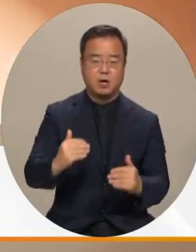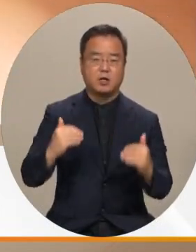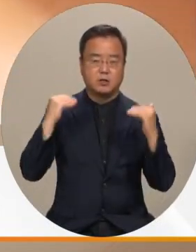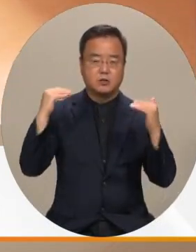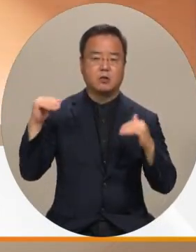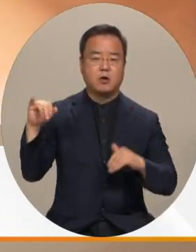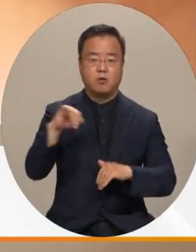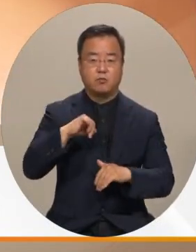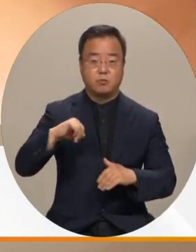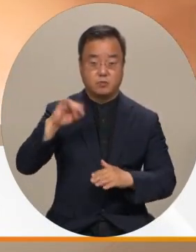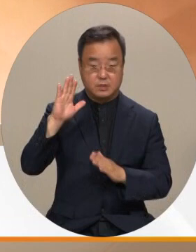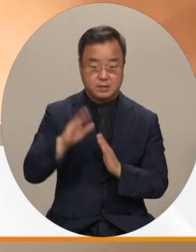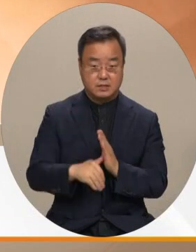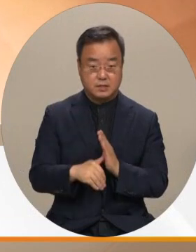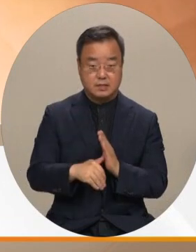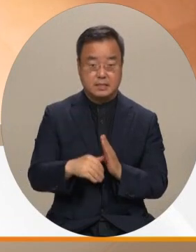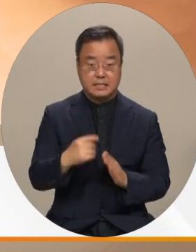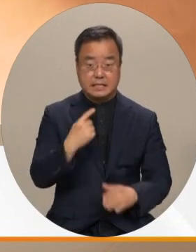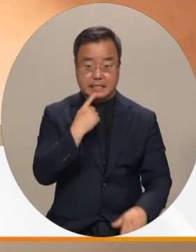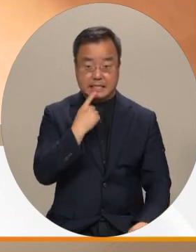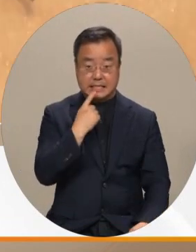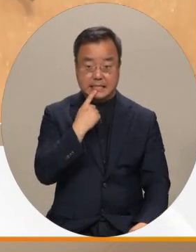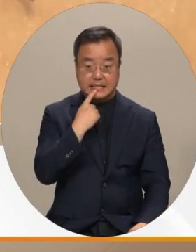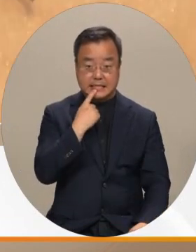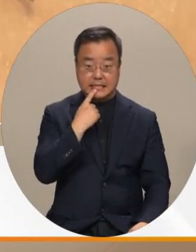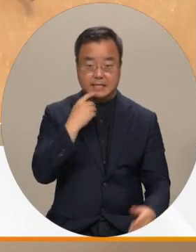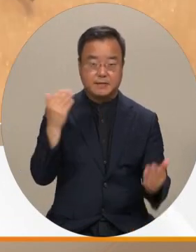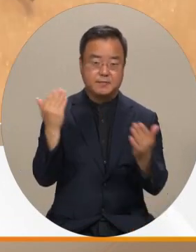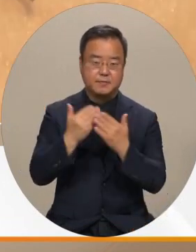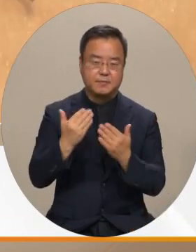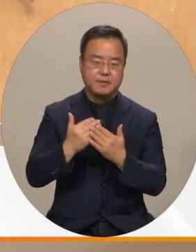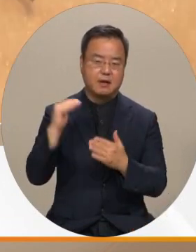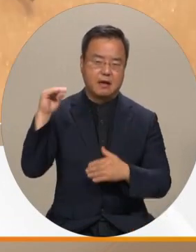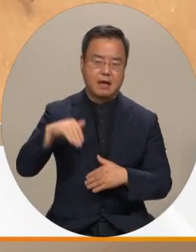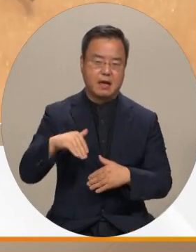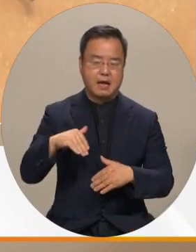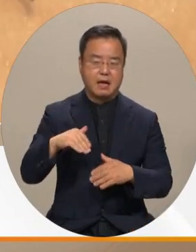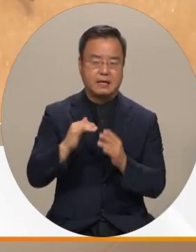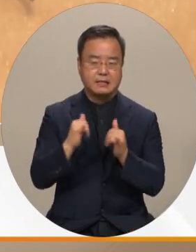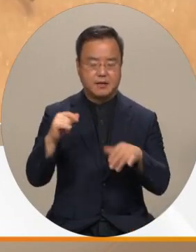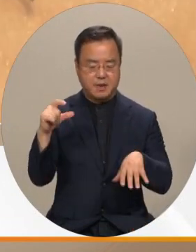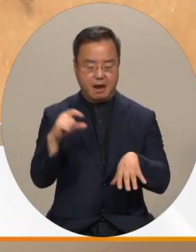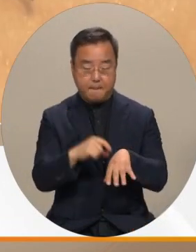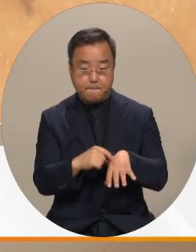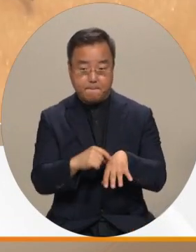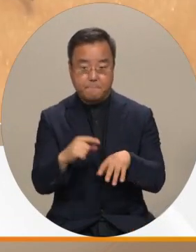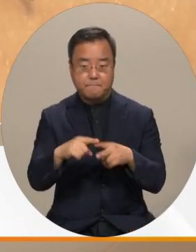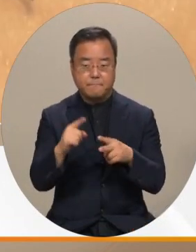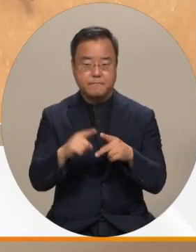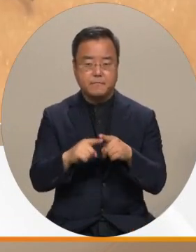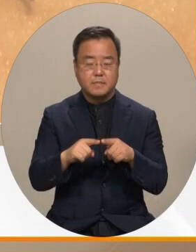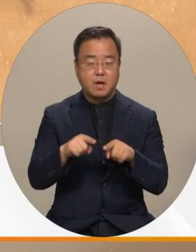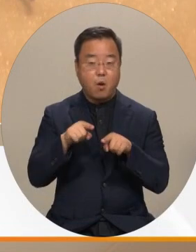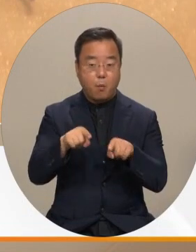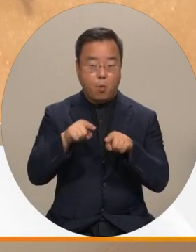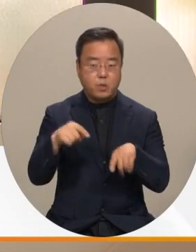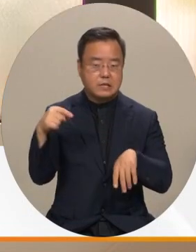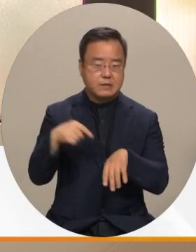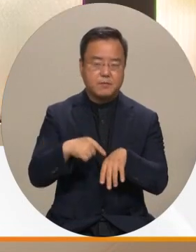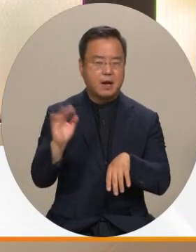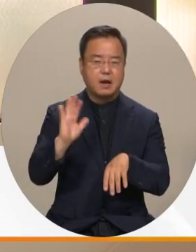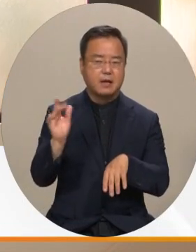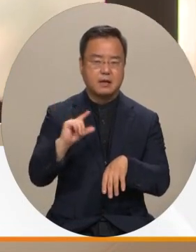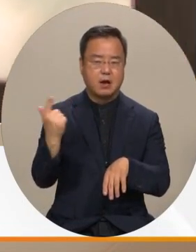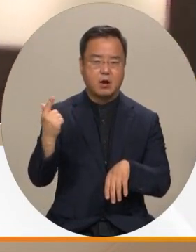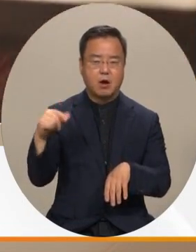되면 이제 그 입 구조가 퇴화 돼서 사람을 문다 그나 모기처럼 사람의 피를 빨지도 않고요 그리고 이제 병원균을